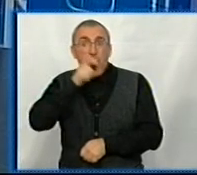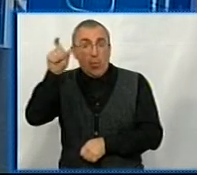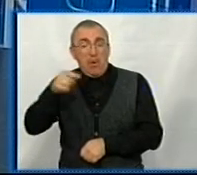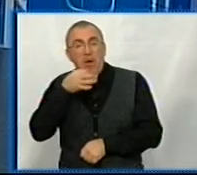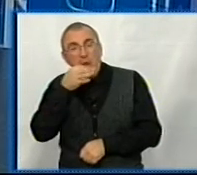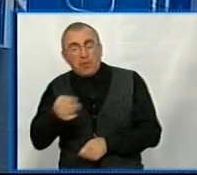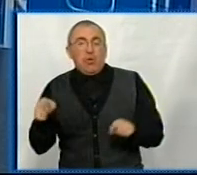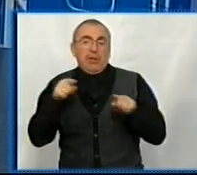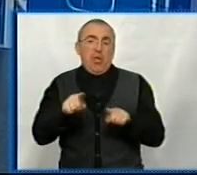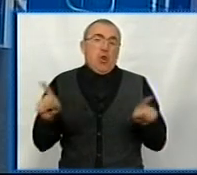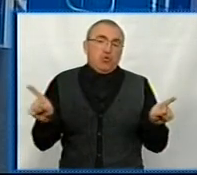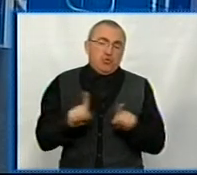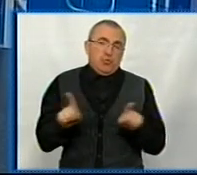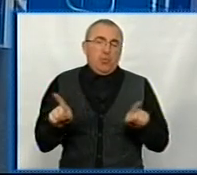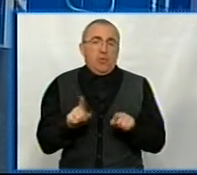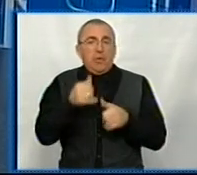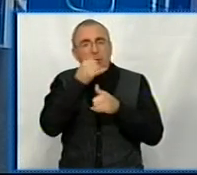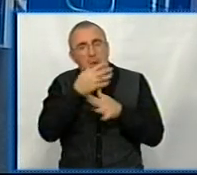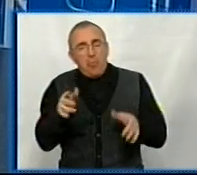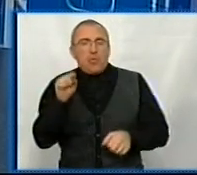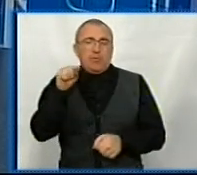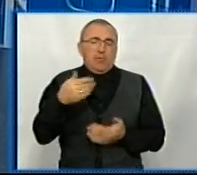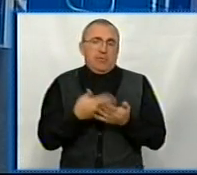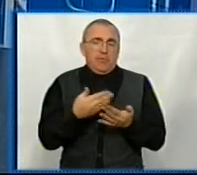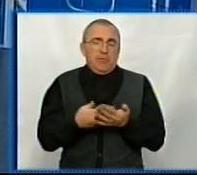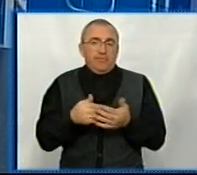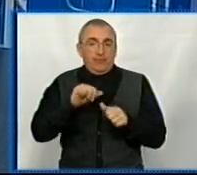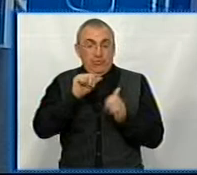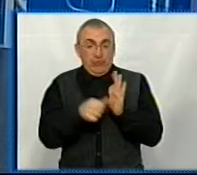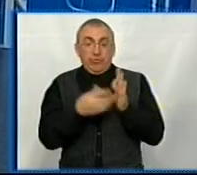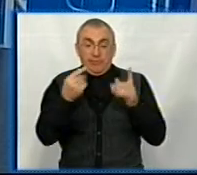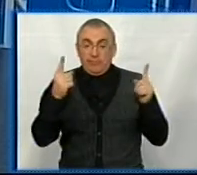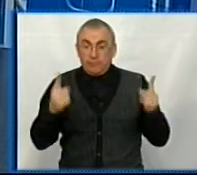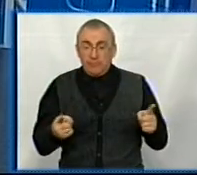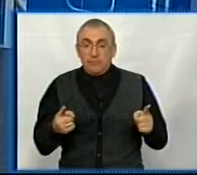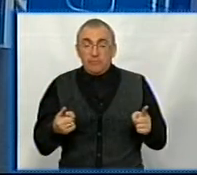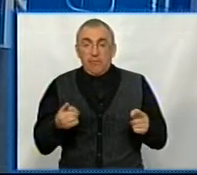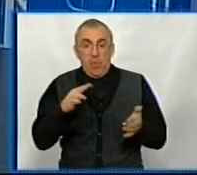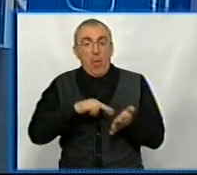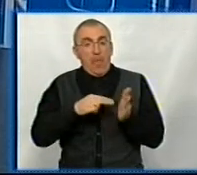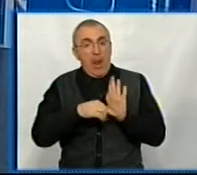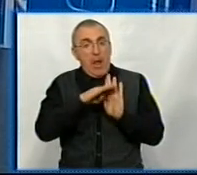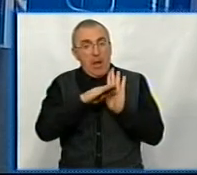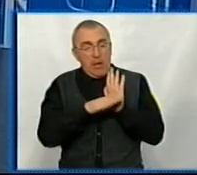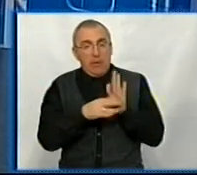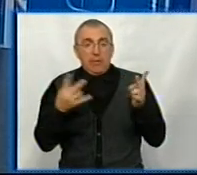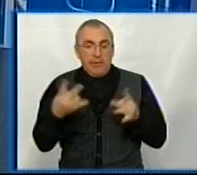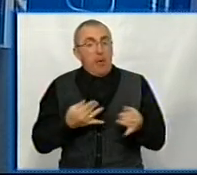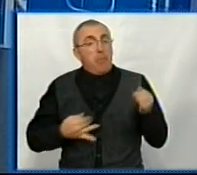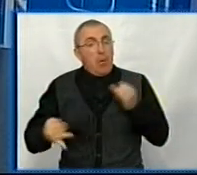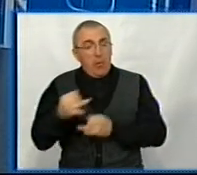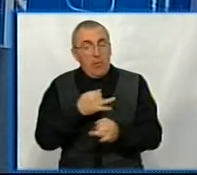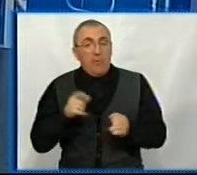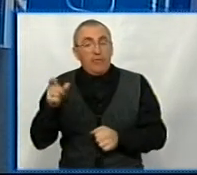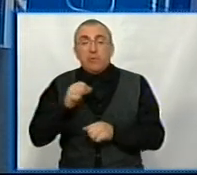про те, що не можна там от в ці 16 днів, тому що там по плану стоїть, треба про це поговорити. І він